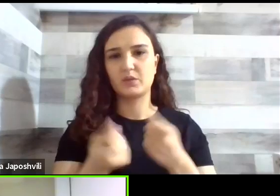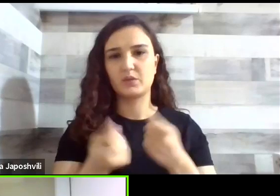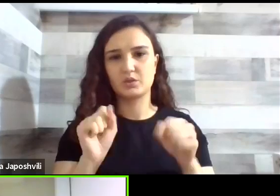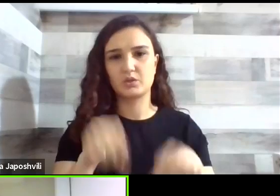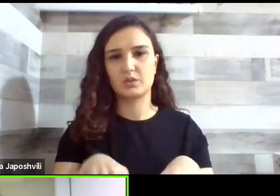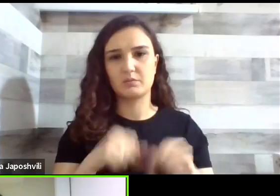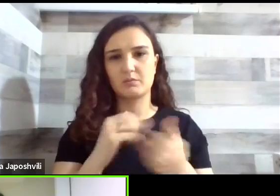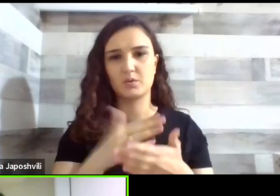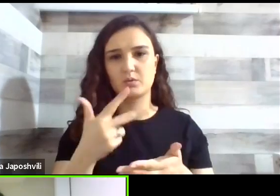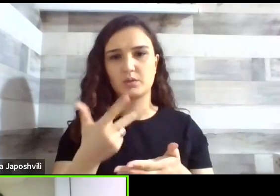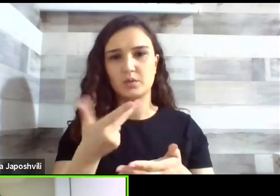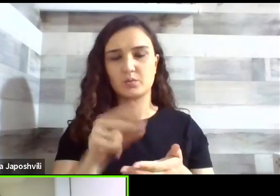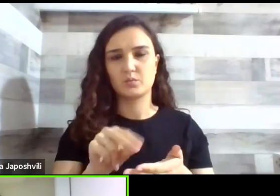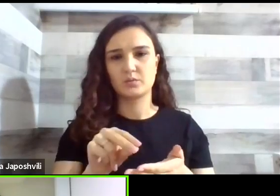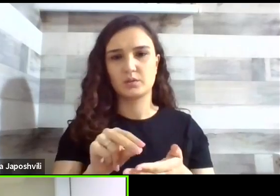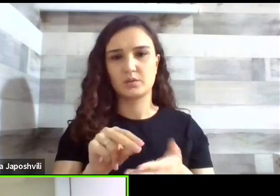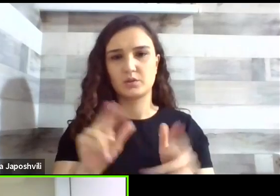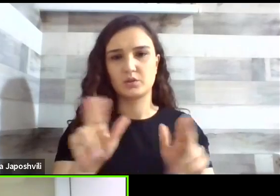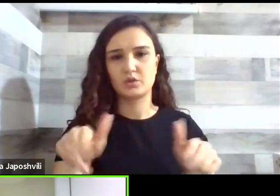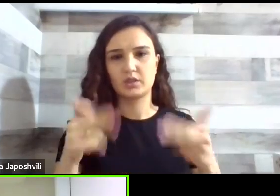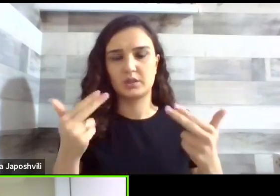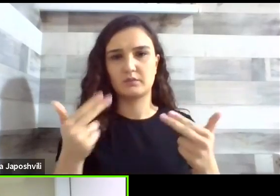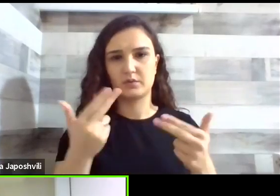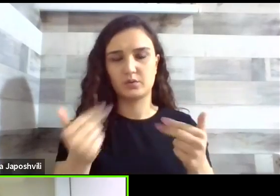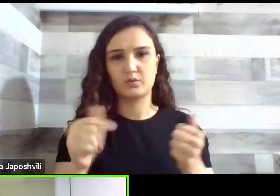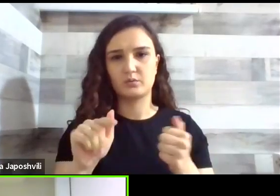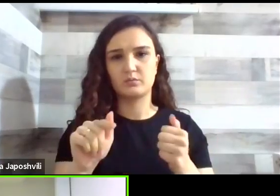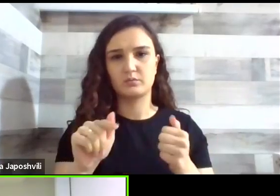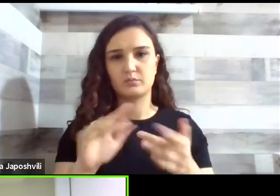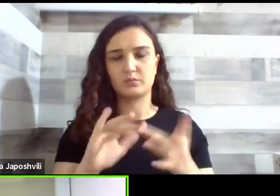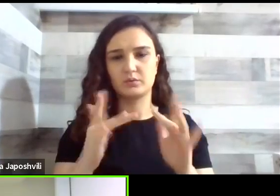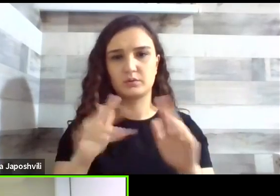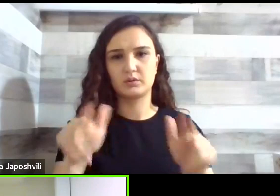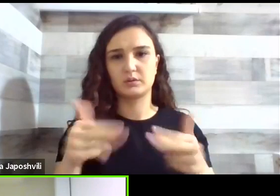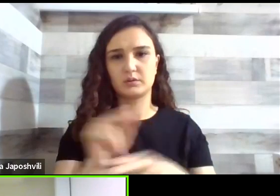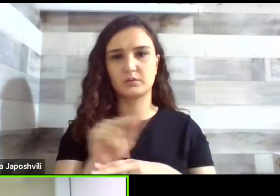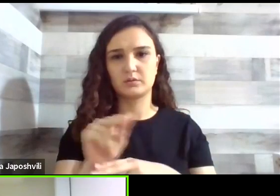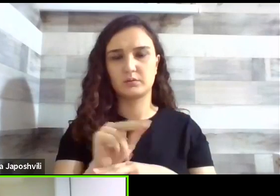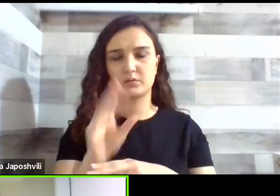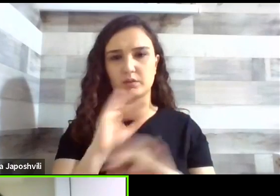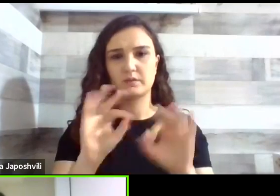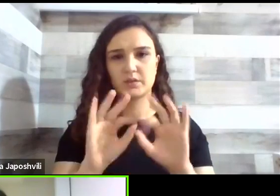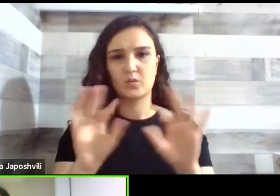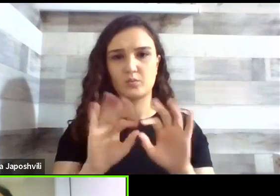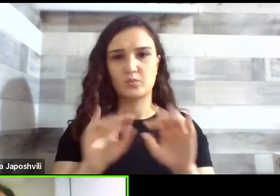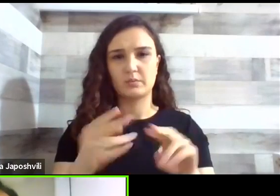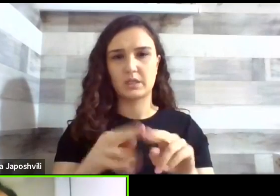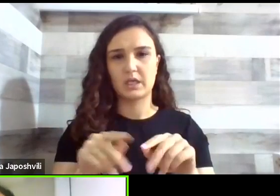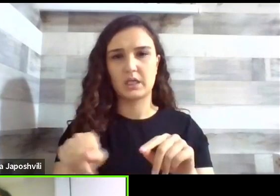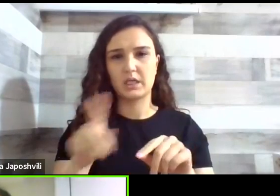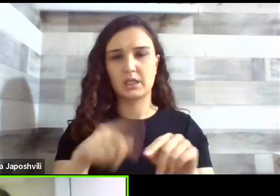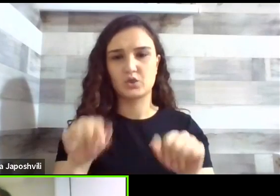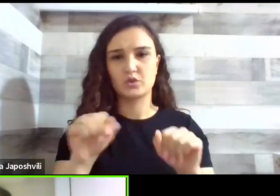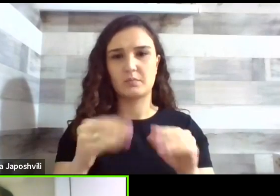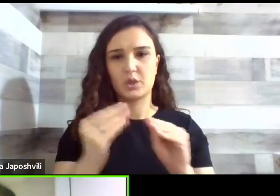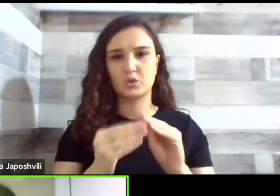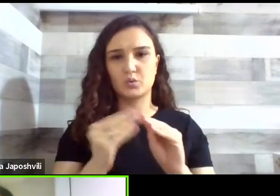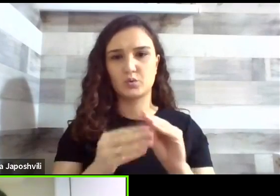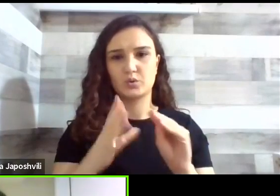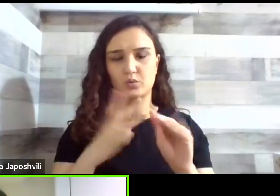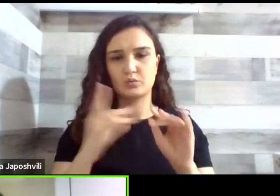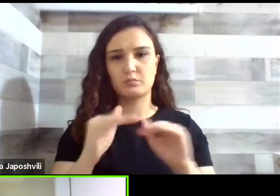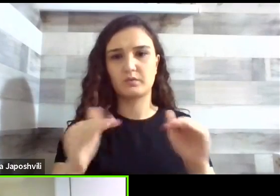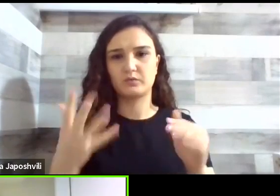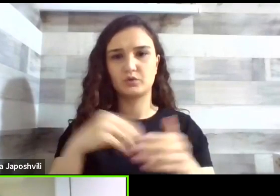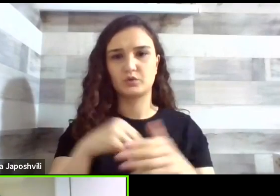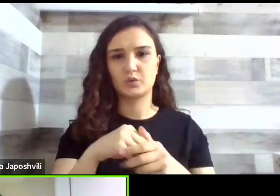მაგ 30 წუთიანი ჩართვა, ხო? აი, ონლაინ ჩართვაზე და ონლაინ თერაპიაზე, როდესაც საუბრობ. აქედან შეიძლება 10 წუთი იყოს ბავშვის ჩართულობი